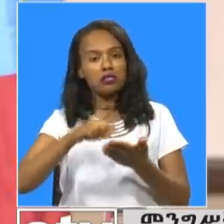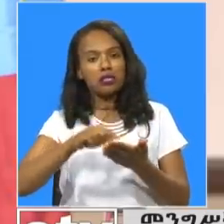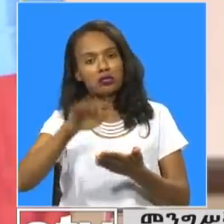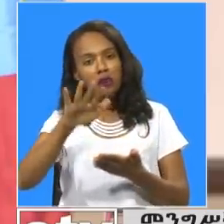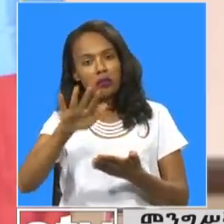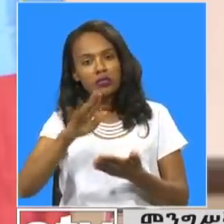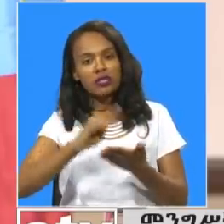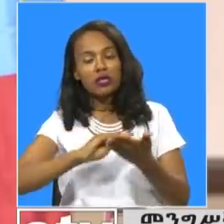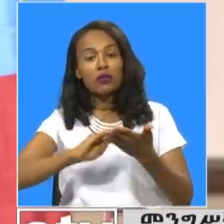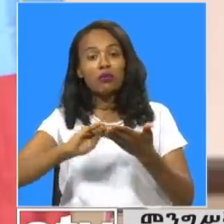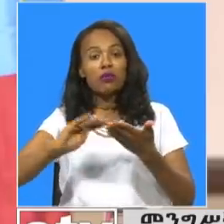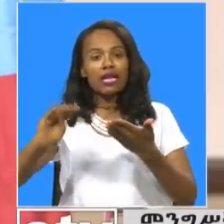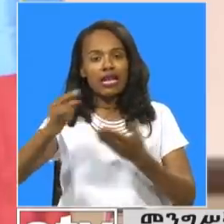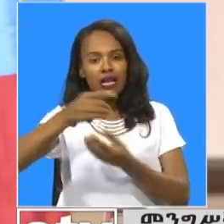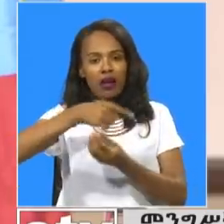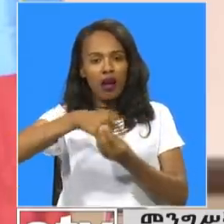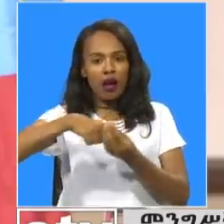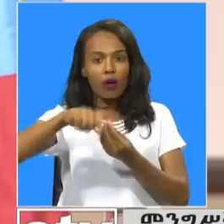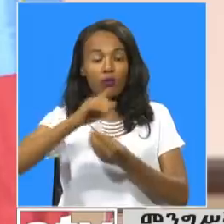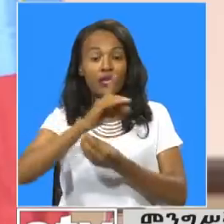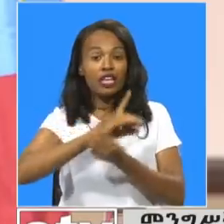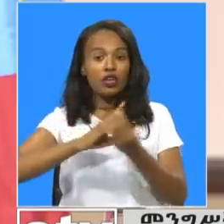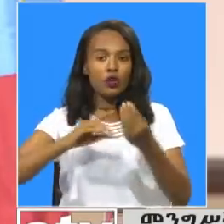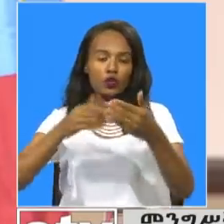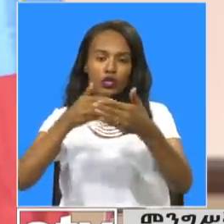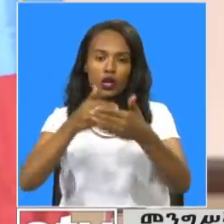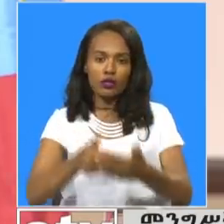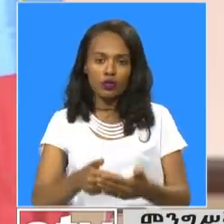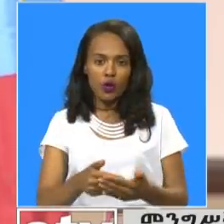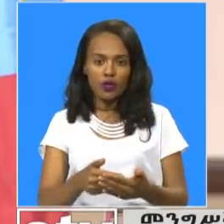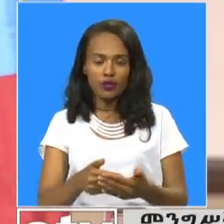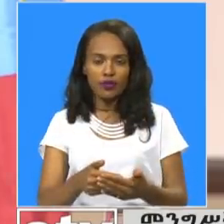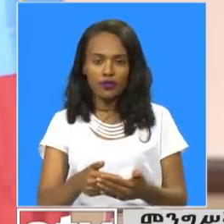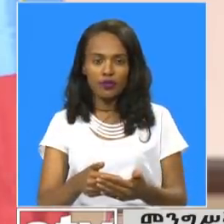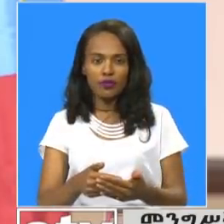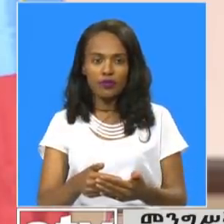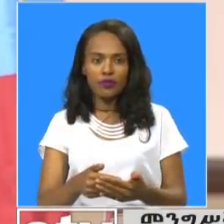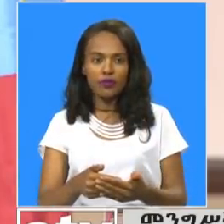10.5 ሚሊየን ኩንታል ገደማ ክልሎች ጋር ደርሷል።